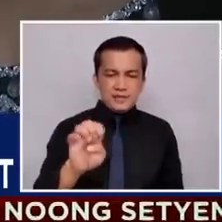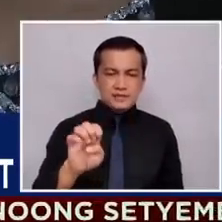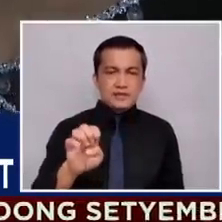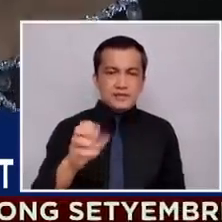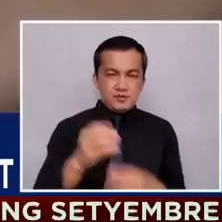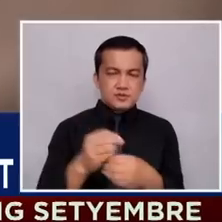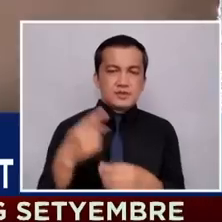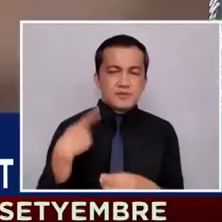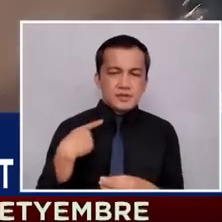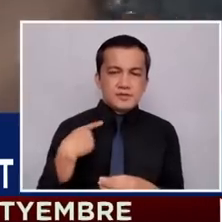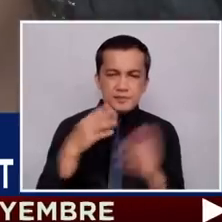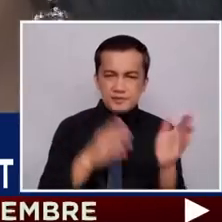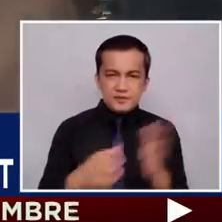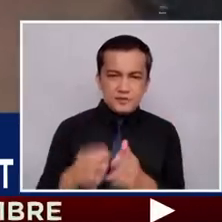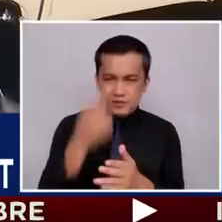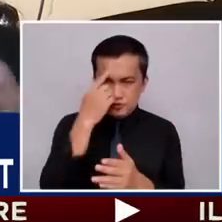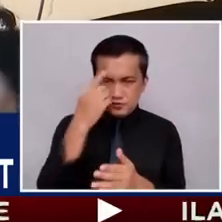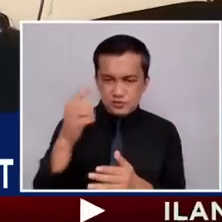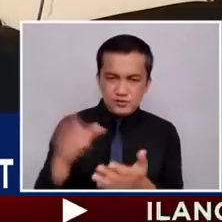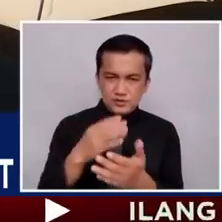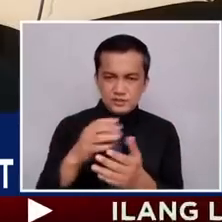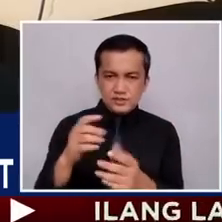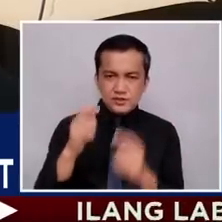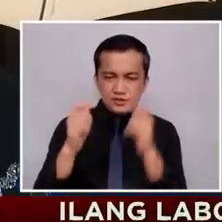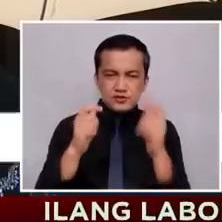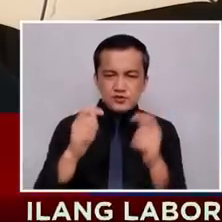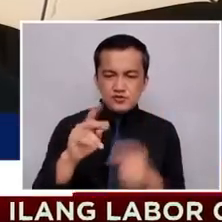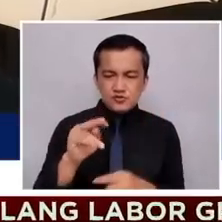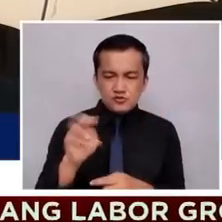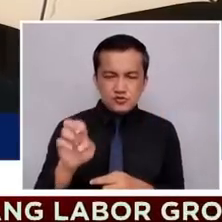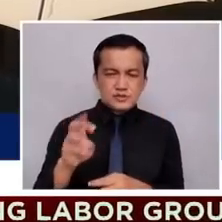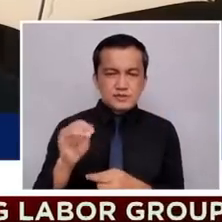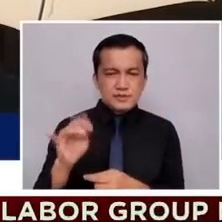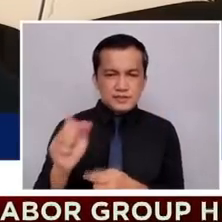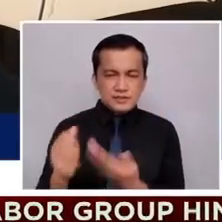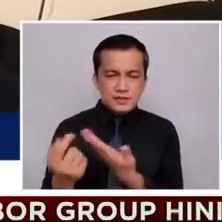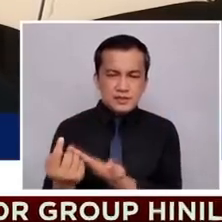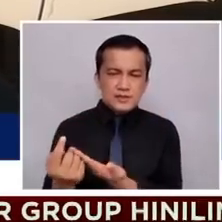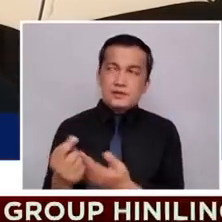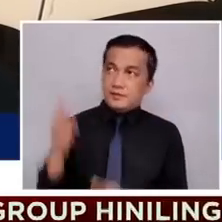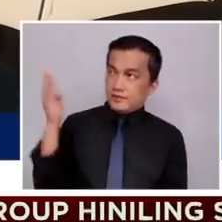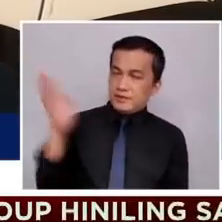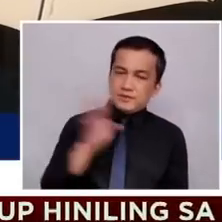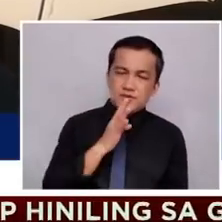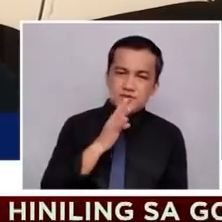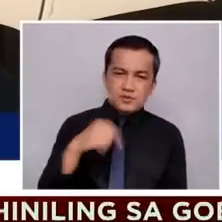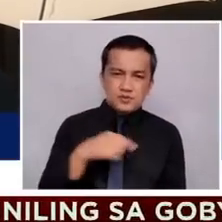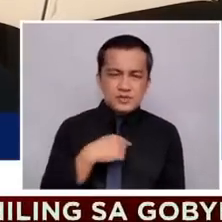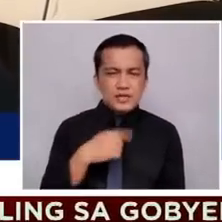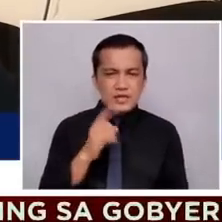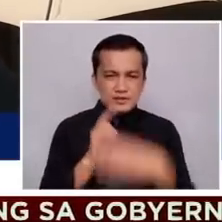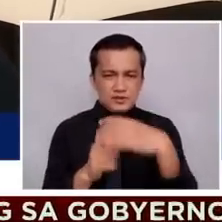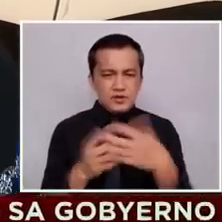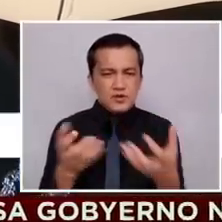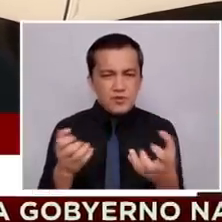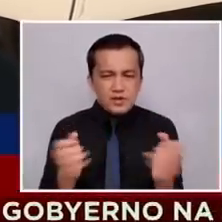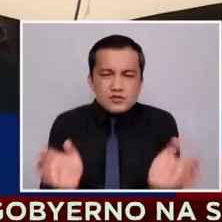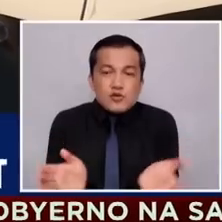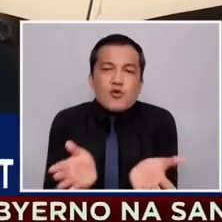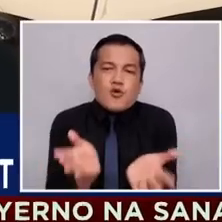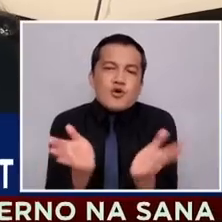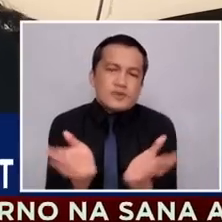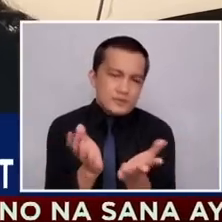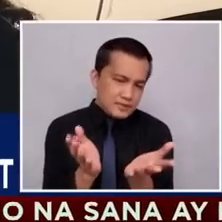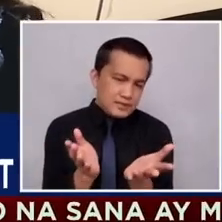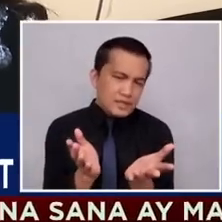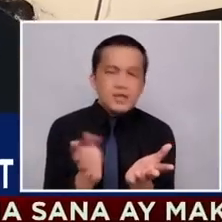solo concert at tour si Marina. What we have now here sa Tarsier and ABS-CBN, I want to cultivate that and like